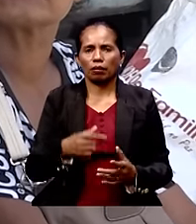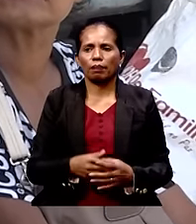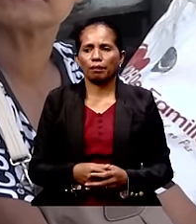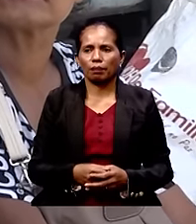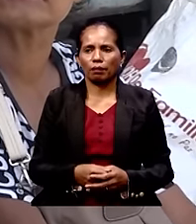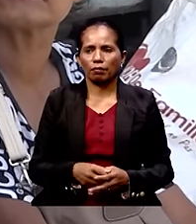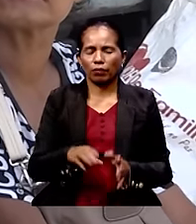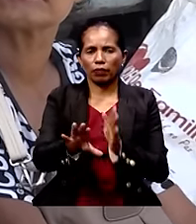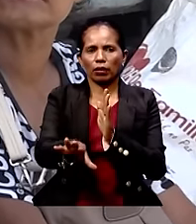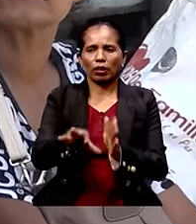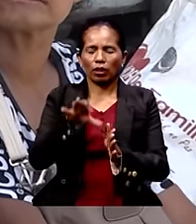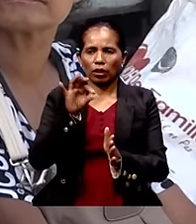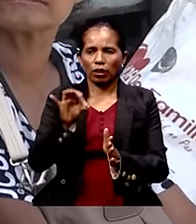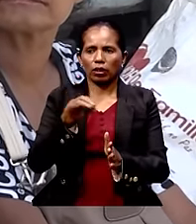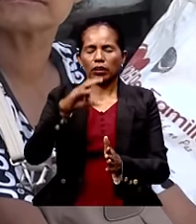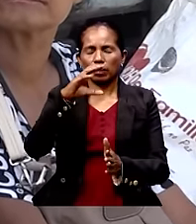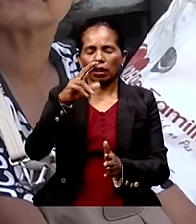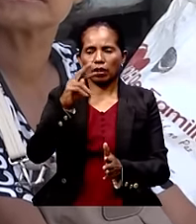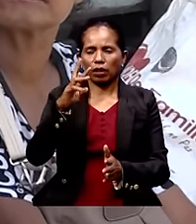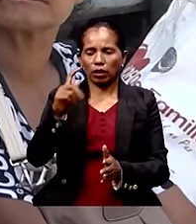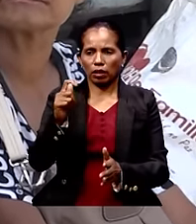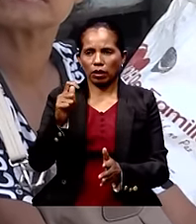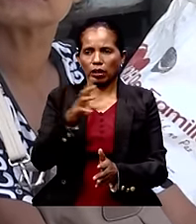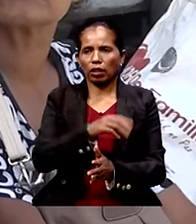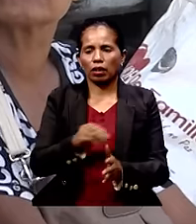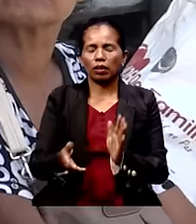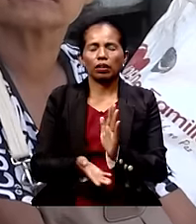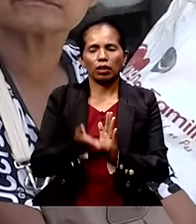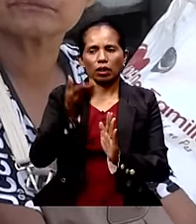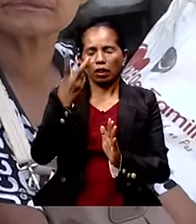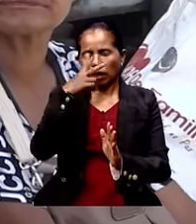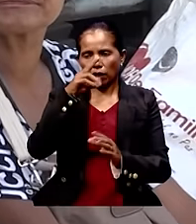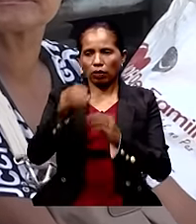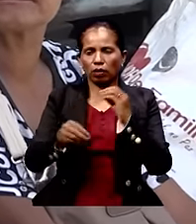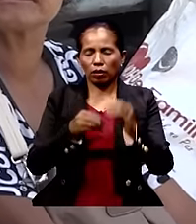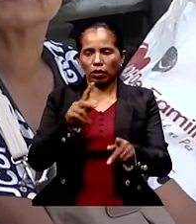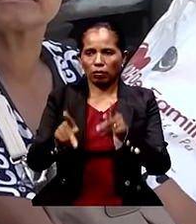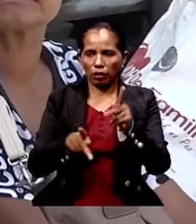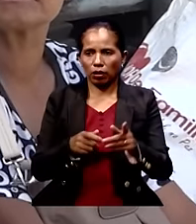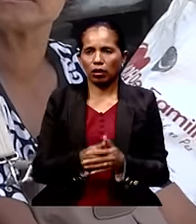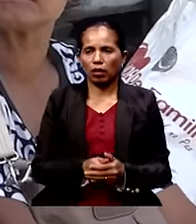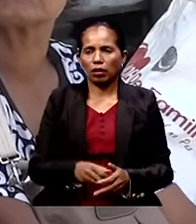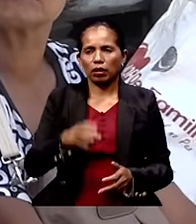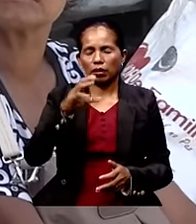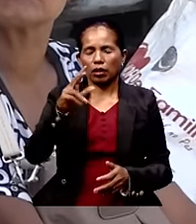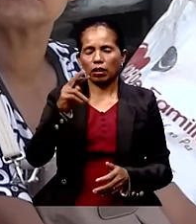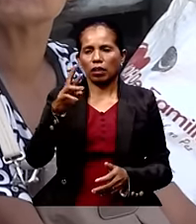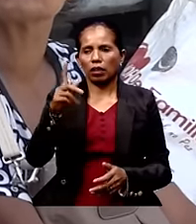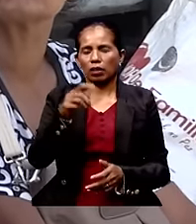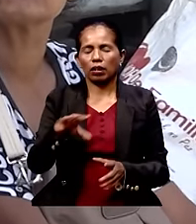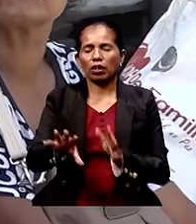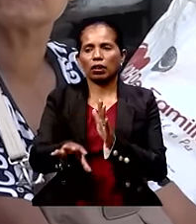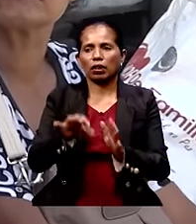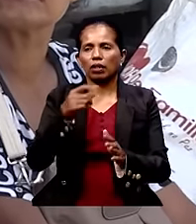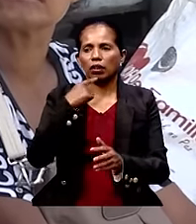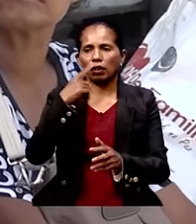ili senior te ne par senior te sa e are be bobo. Agora senior te ame ili pa sa e tia dian